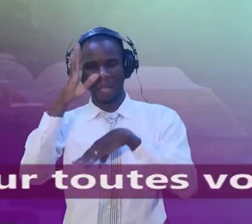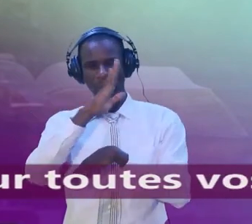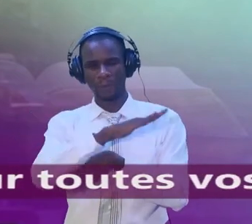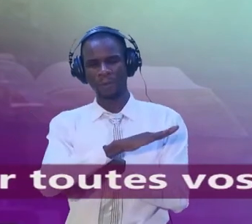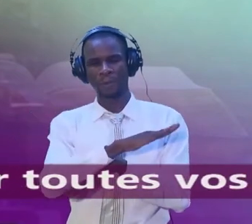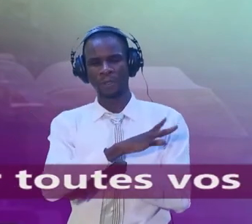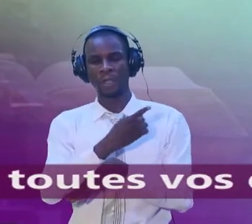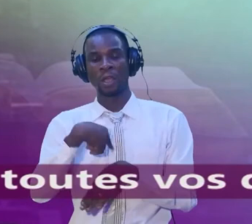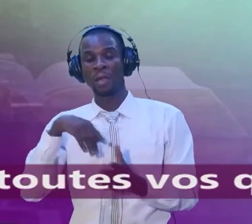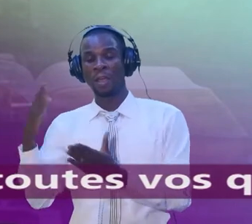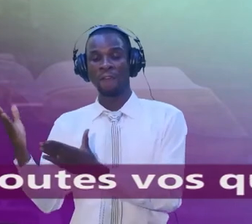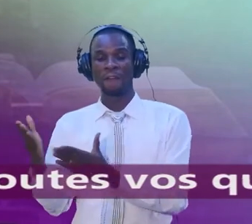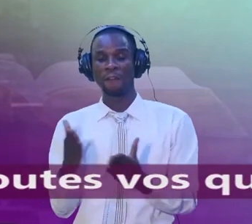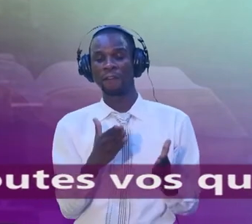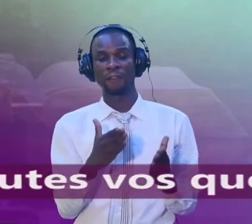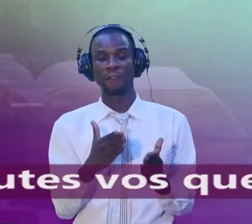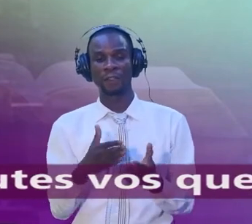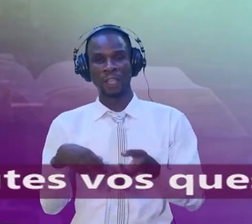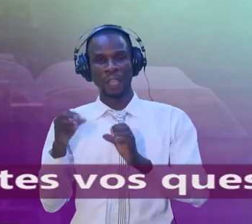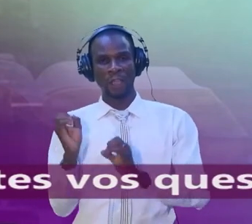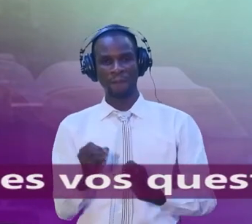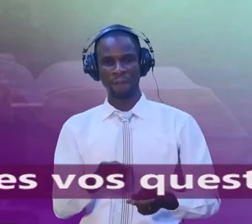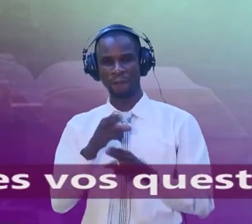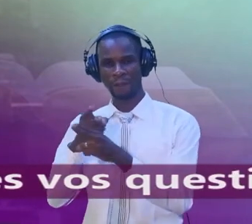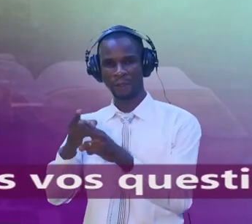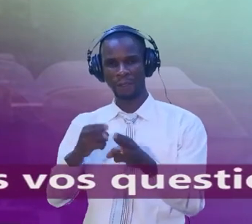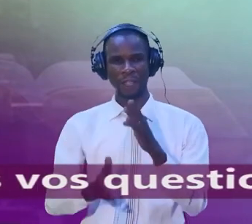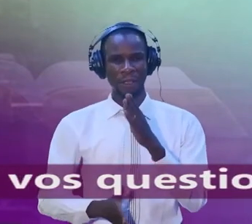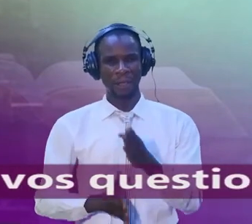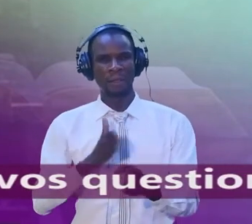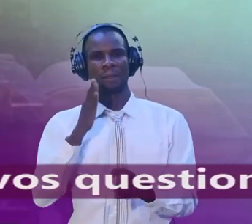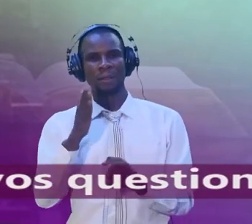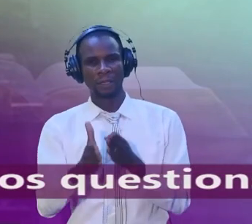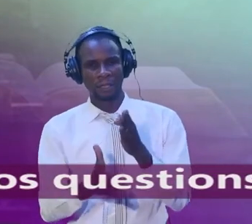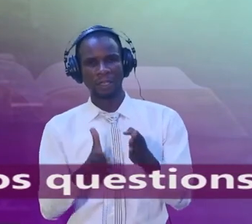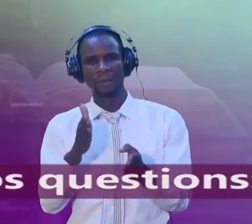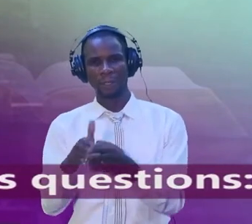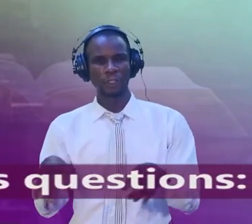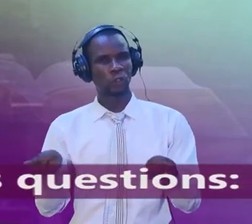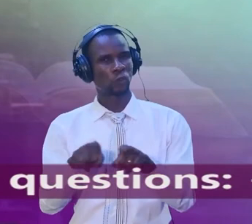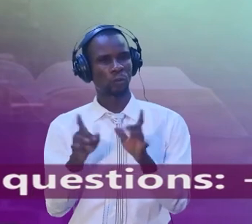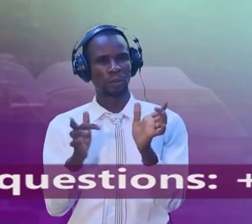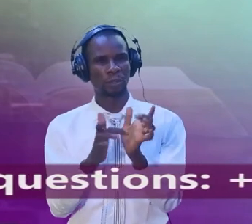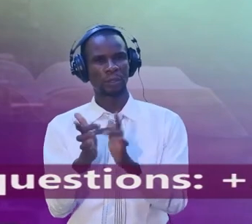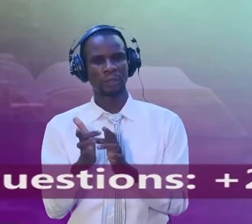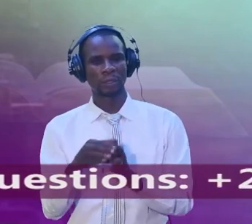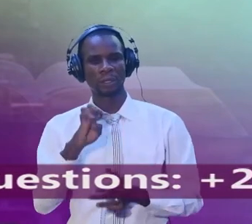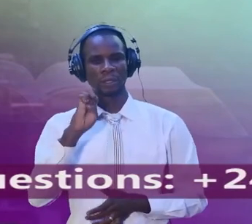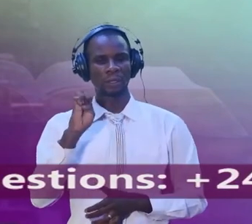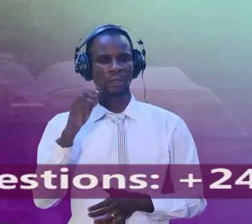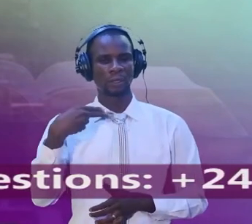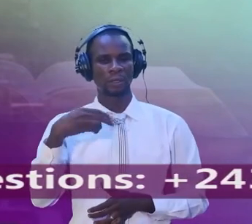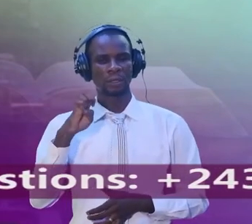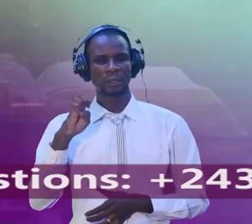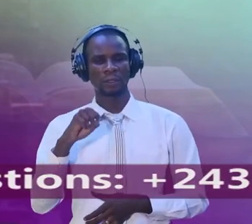Yesu ana nguvu nyingi kuliko adui. Na jioni ya leo na kualika ujiunge na jeshi la Yesu